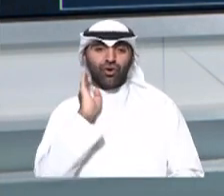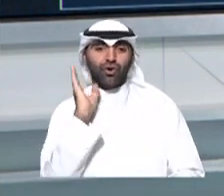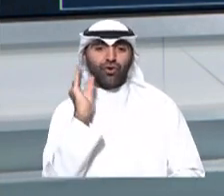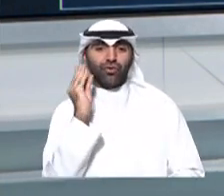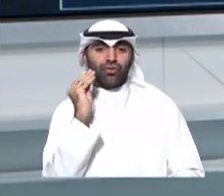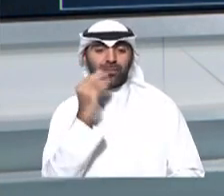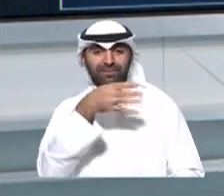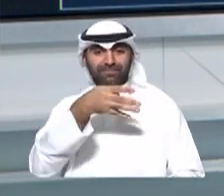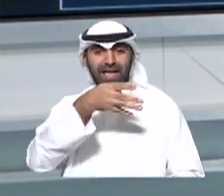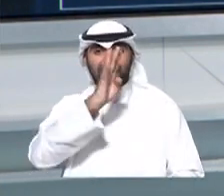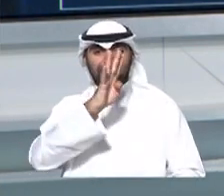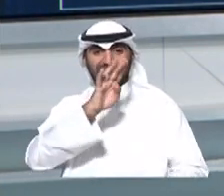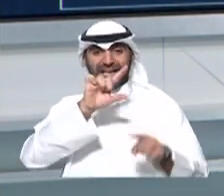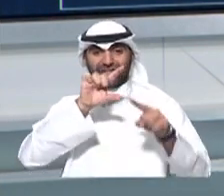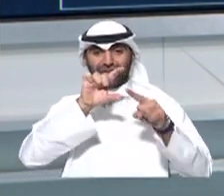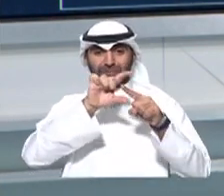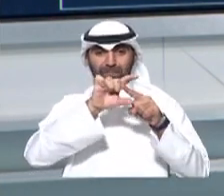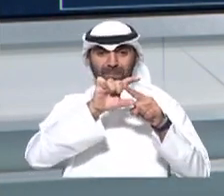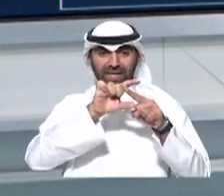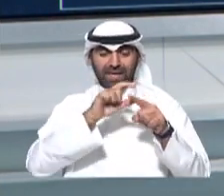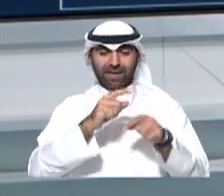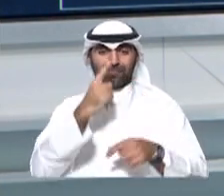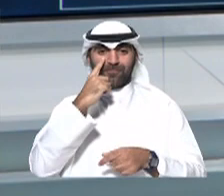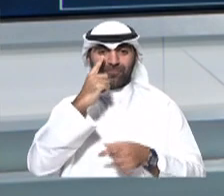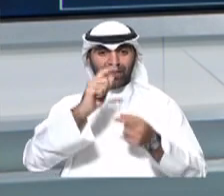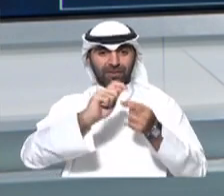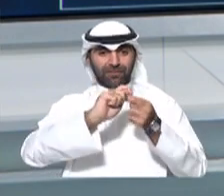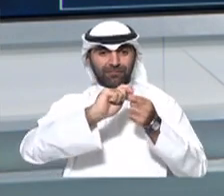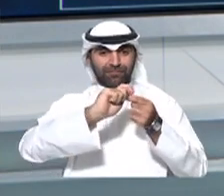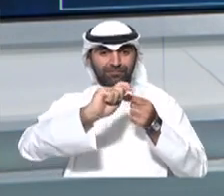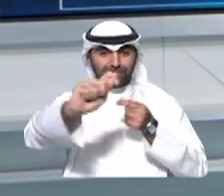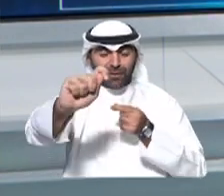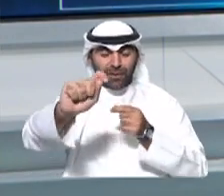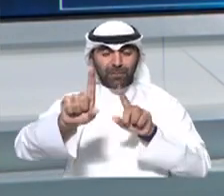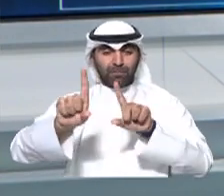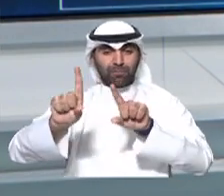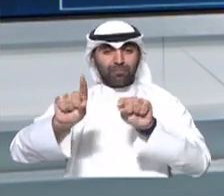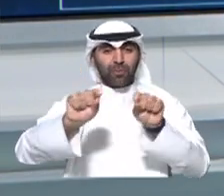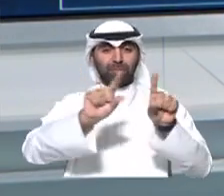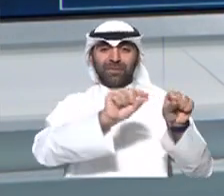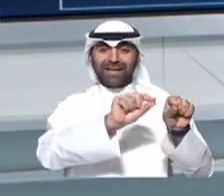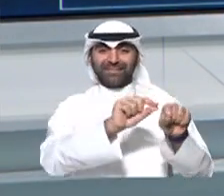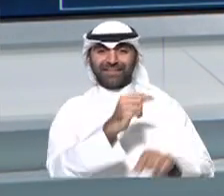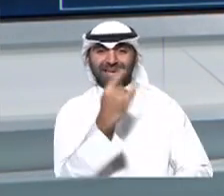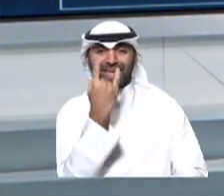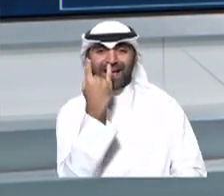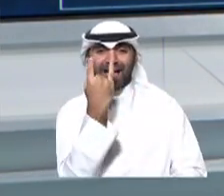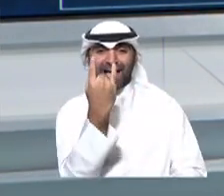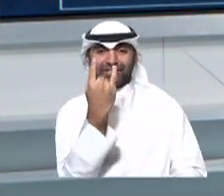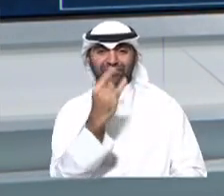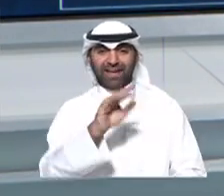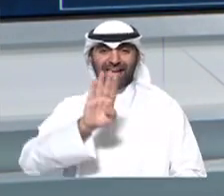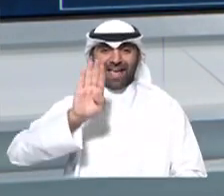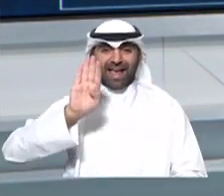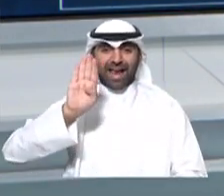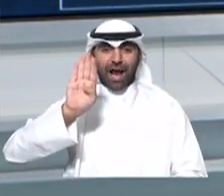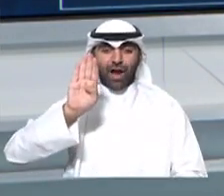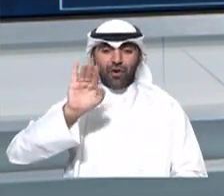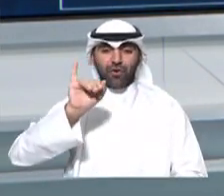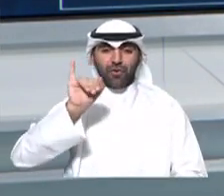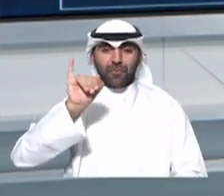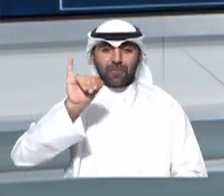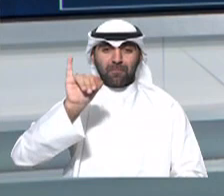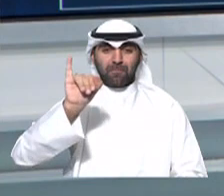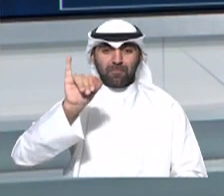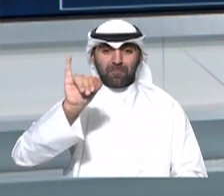مئوية، لكن المحسوسة تصل إلى 40 درجة مئوية، الرطوبة النسبية 14%، والرؤية الأفقية ممتازة